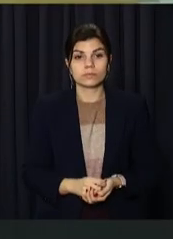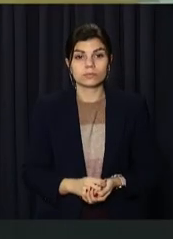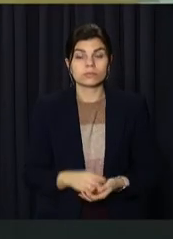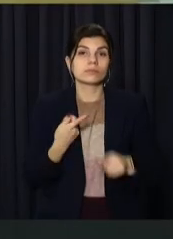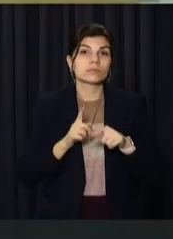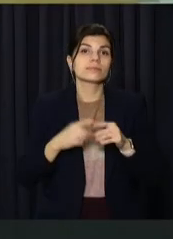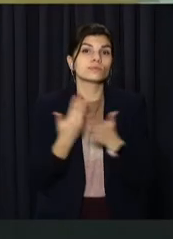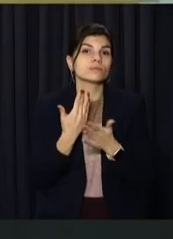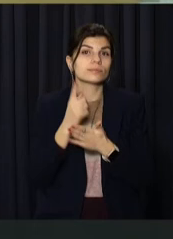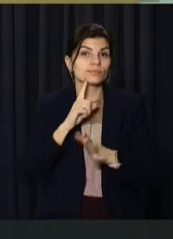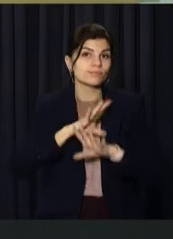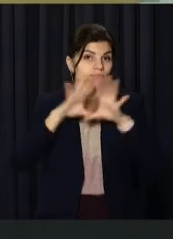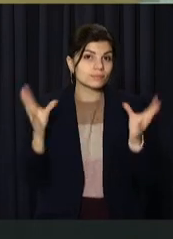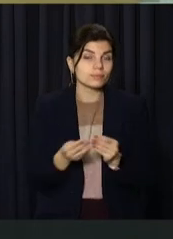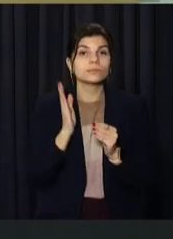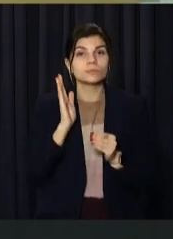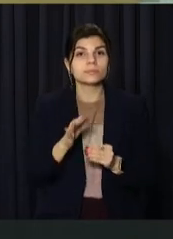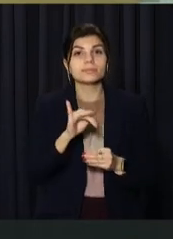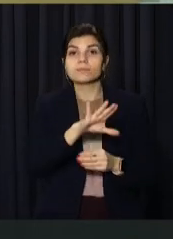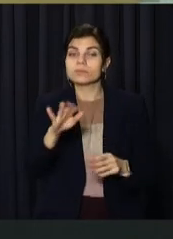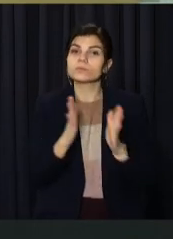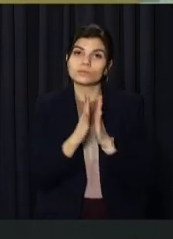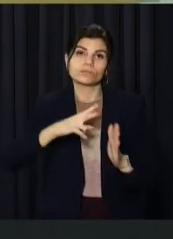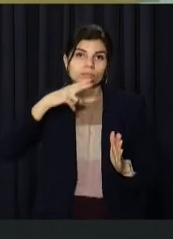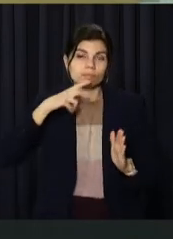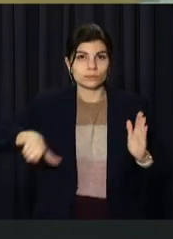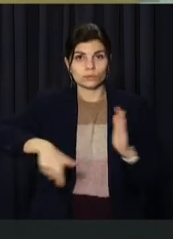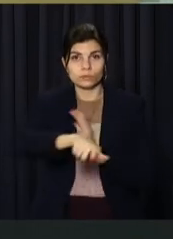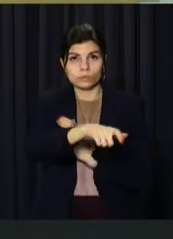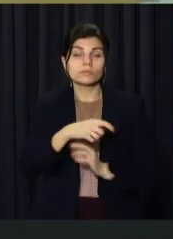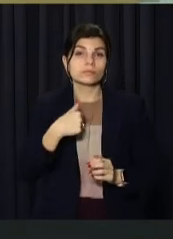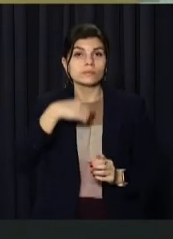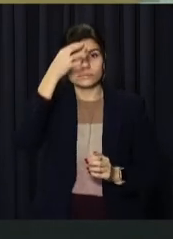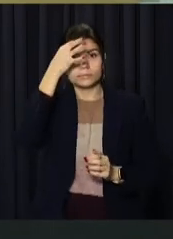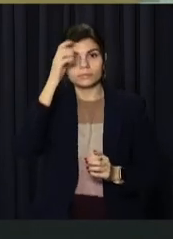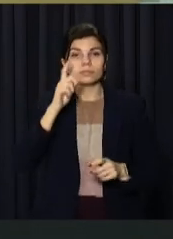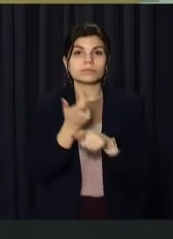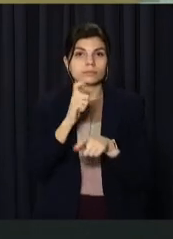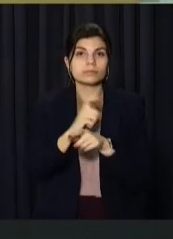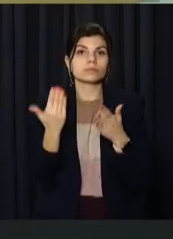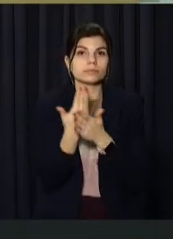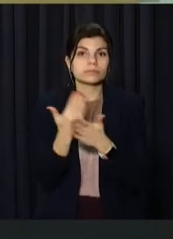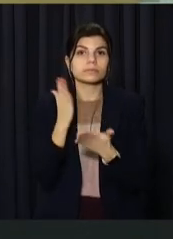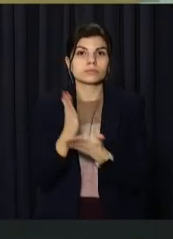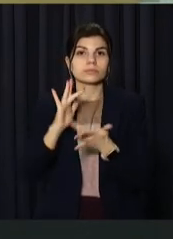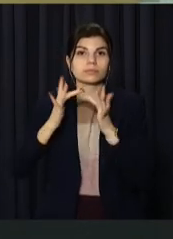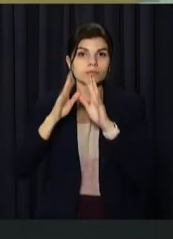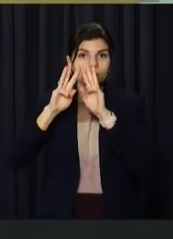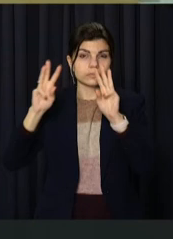Це були всі новини на цю годину. Будьте і ви обачними на дорогах міста. А я нагадую, що більше новин читайте на